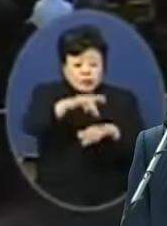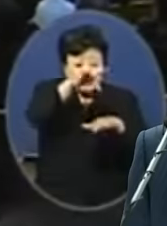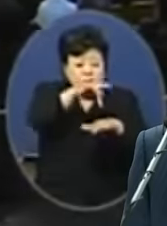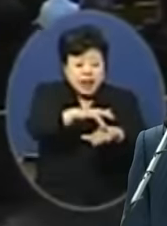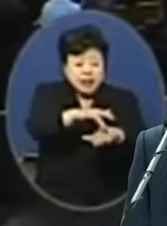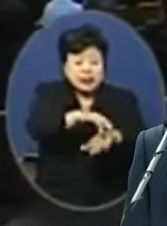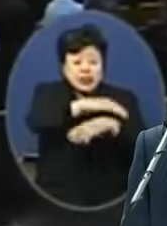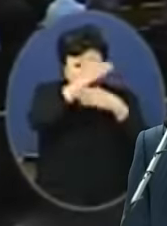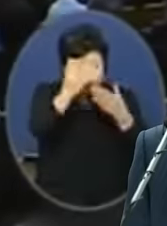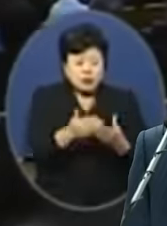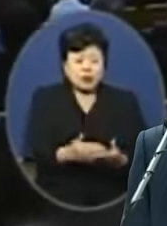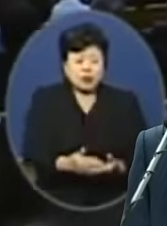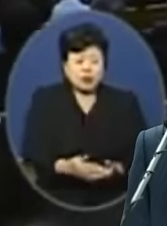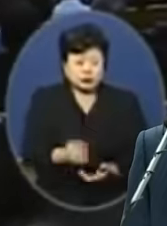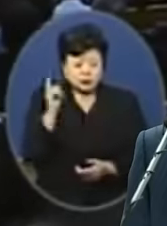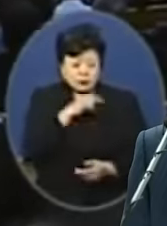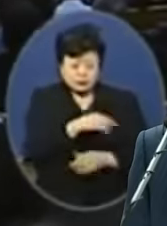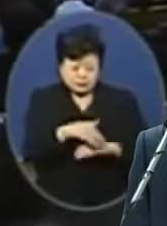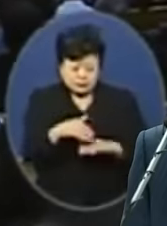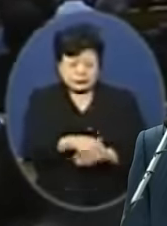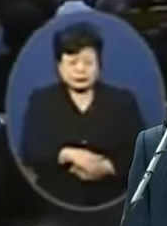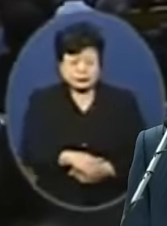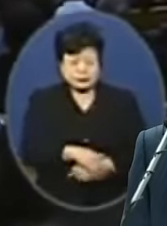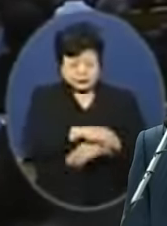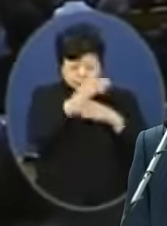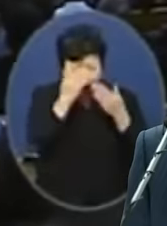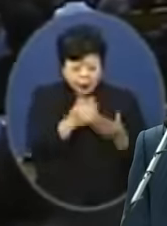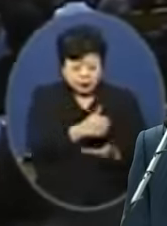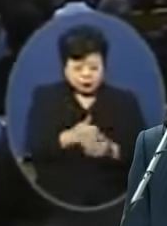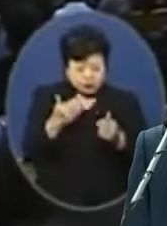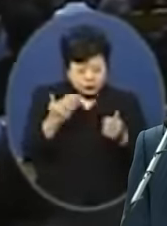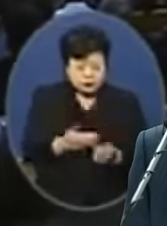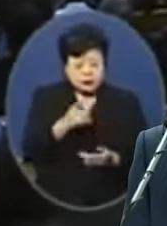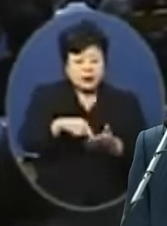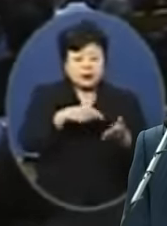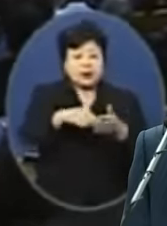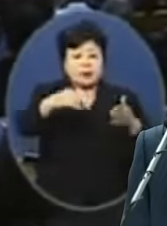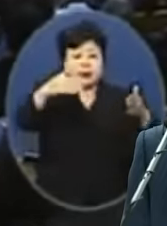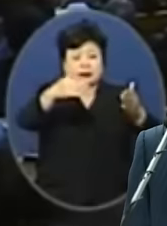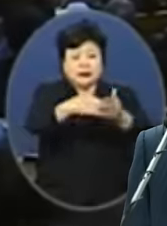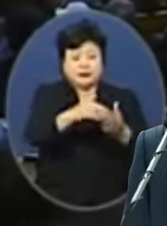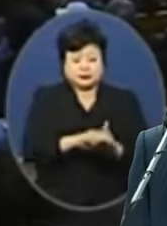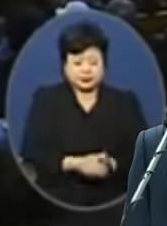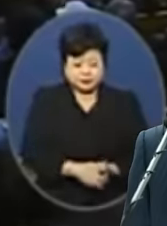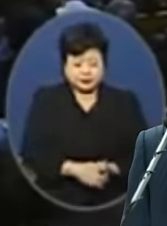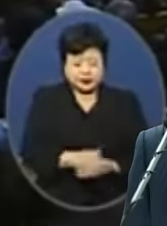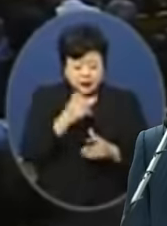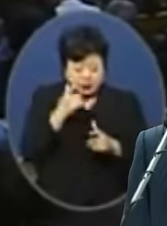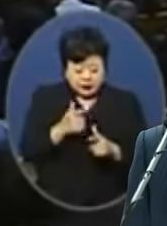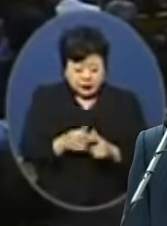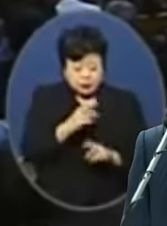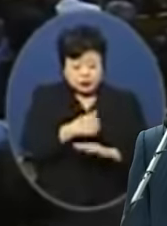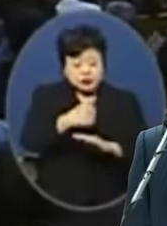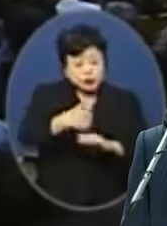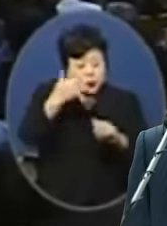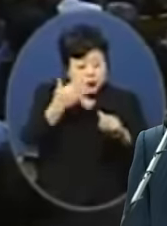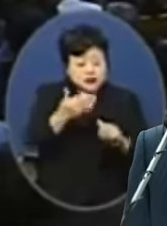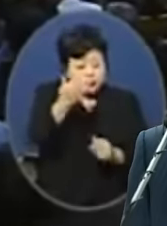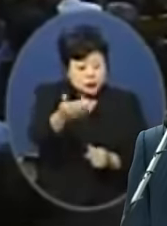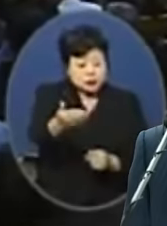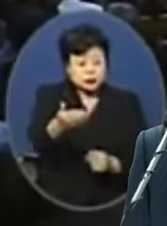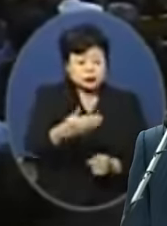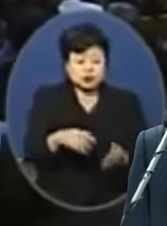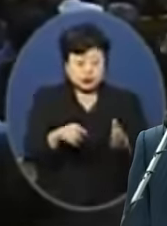마귀의 모든 모사와 모든 괴계를 주님께서 다 청산해 버리신 것입니다. 예수 그리스도께서 여러분